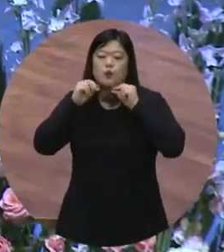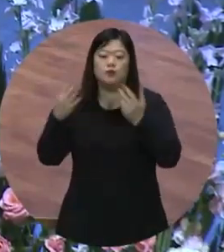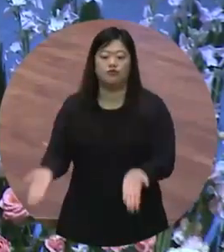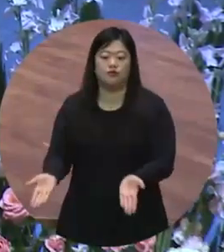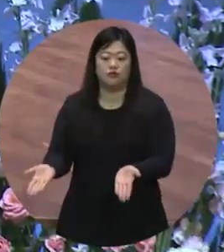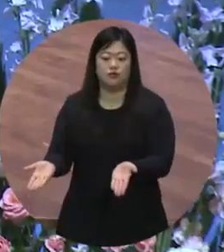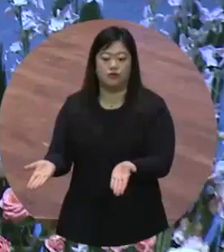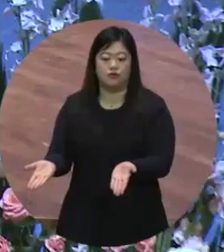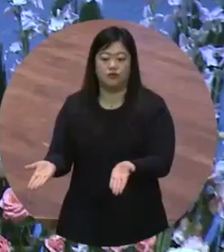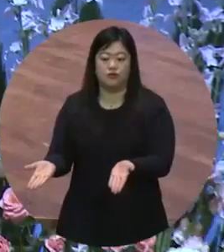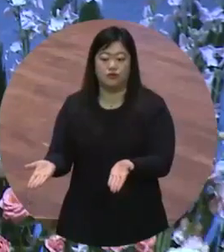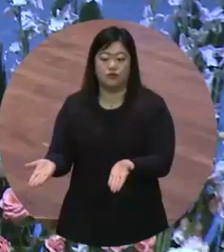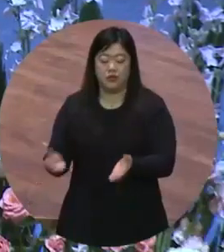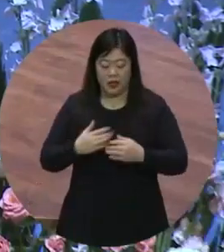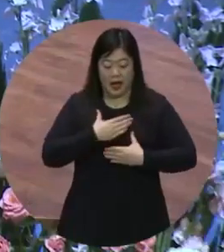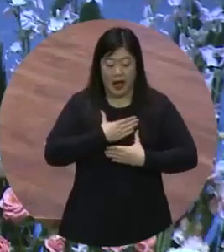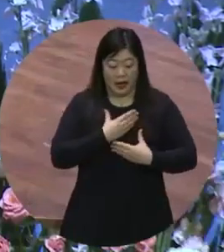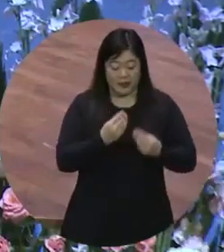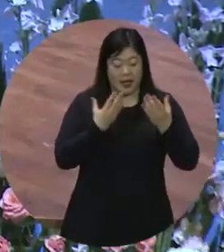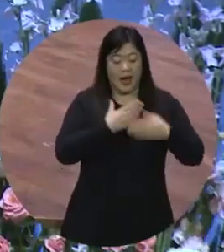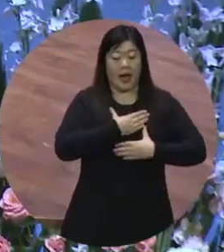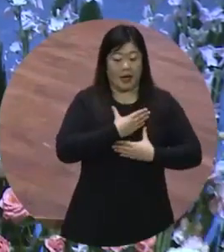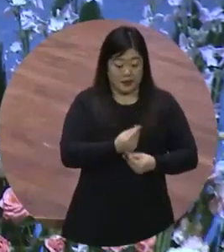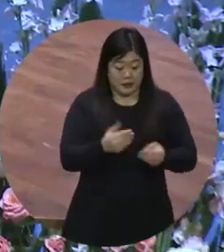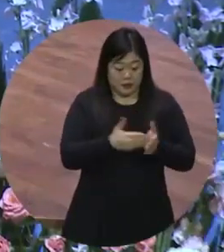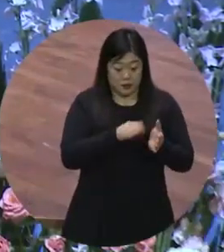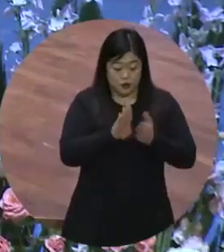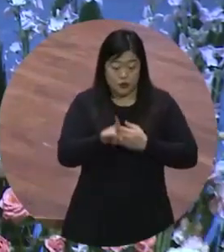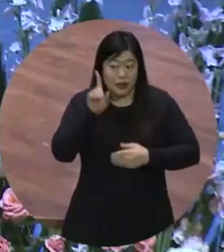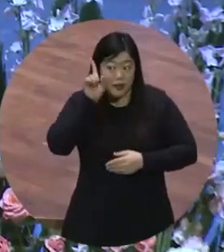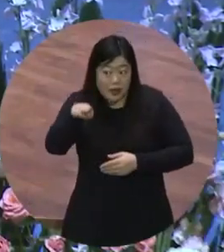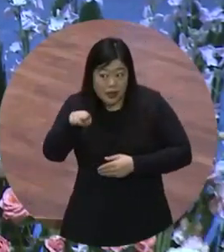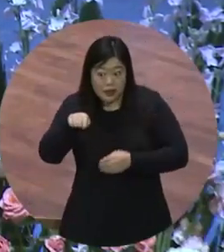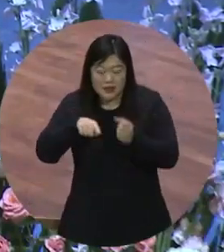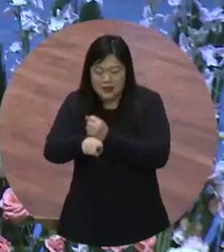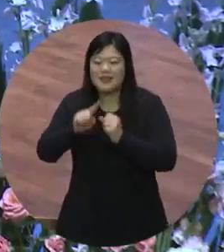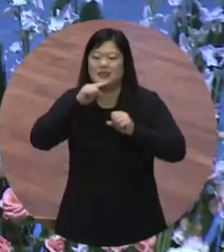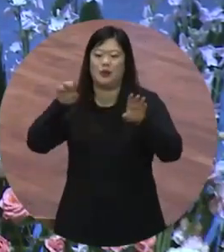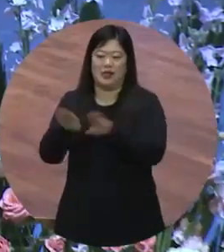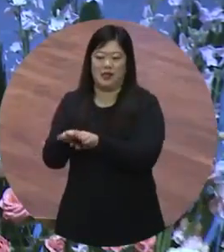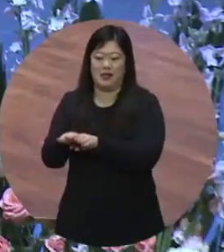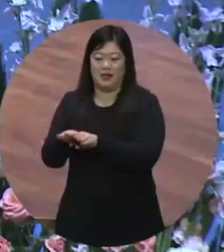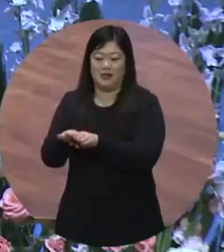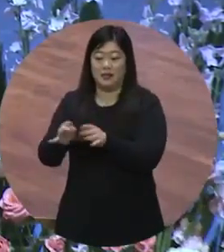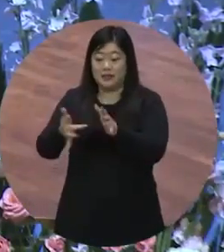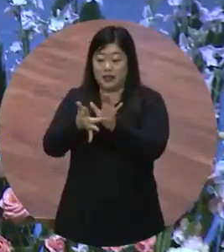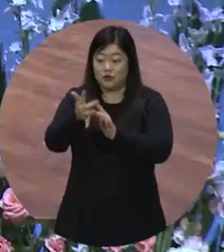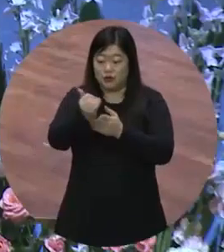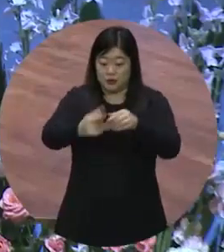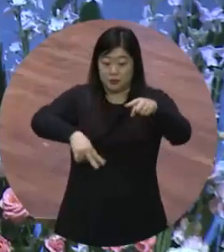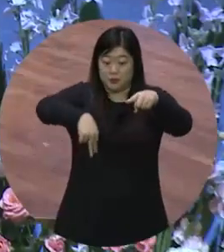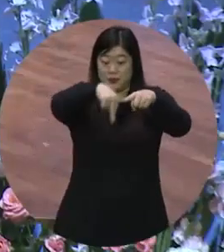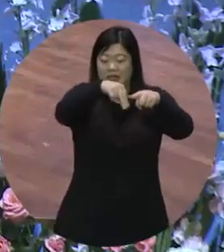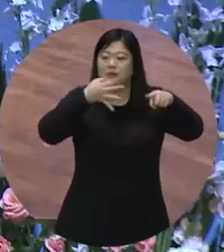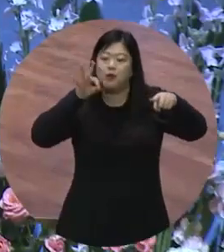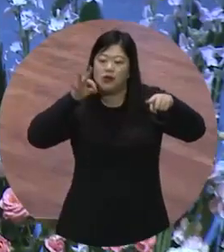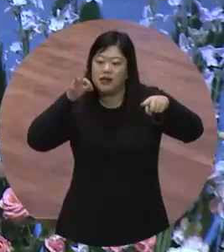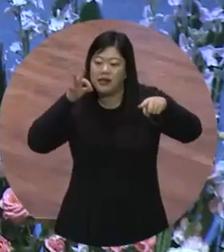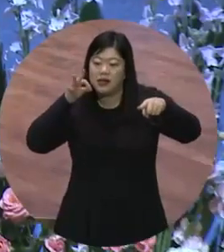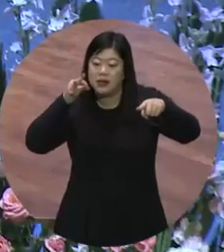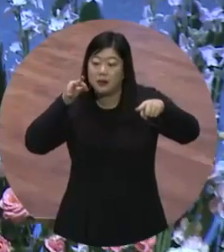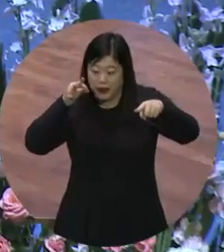첫날이 주일날이에요. 주일날. 자, 금요일에 십자가에 달려 돌아가신 지 사흘